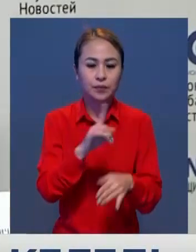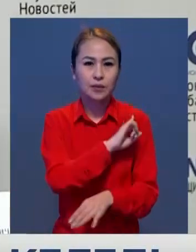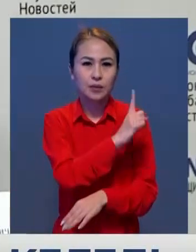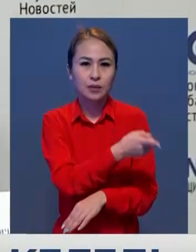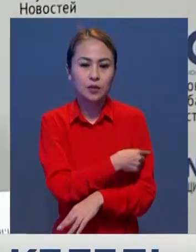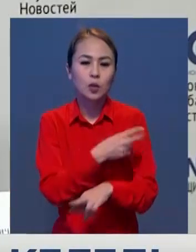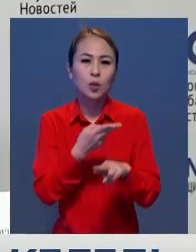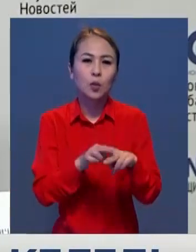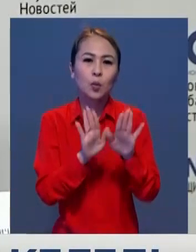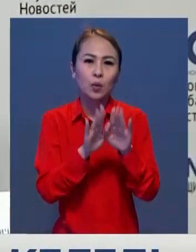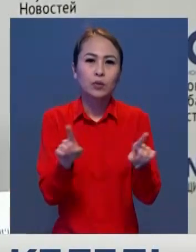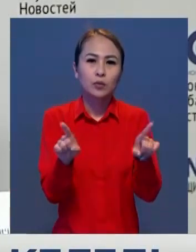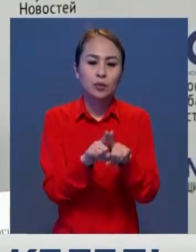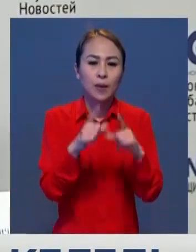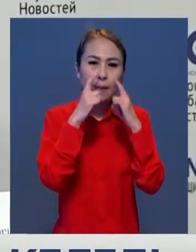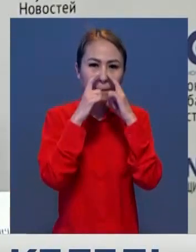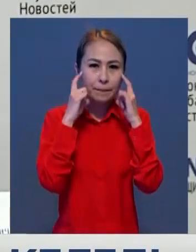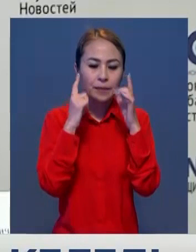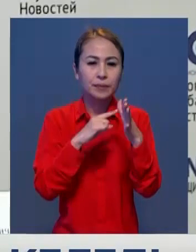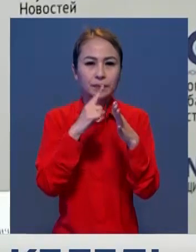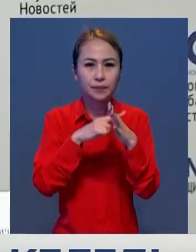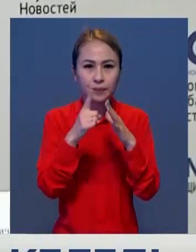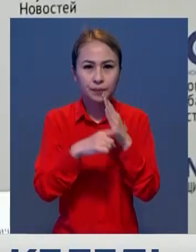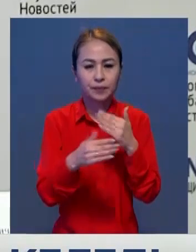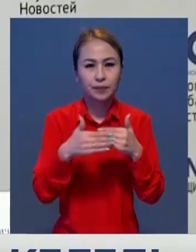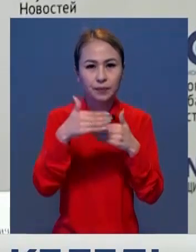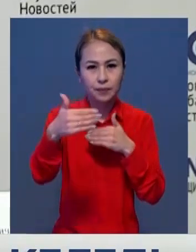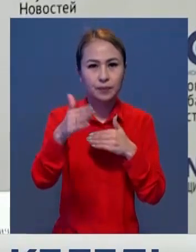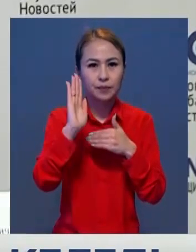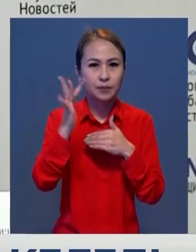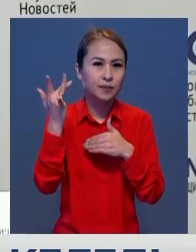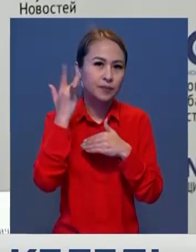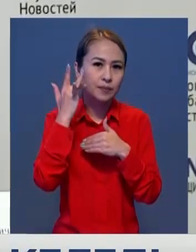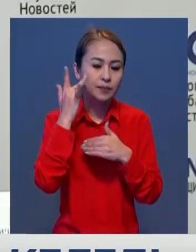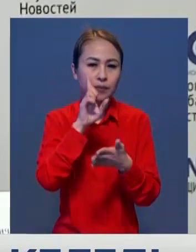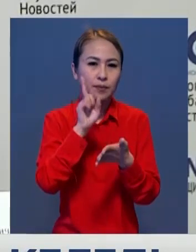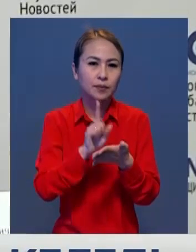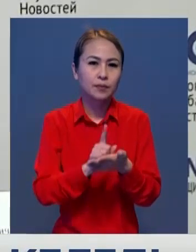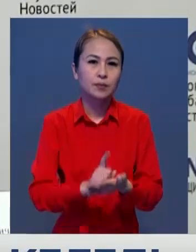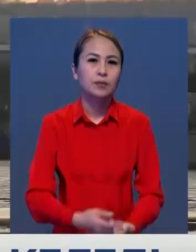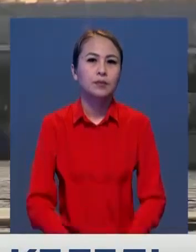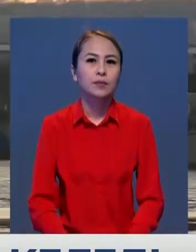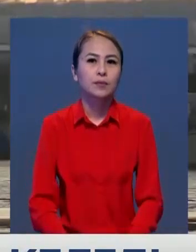бар. Бірақ онда да маскамен қолғап киіп, әлеуметтік арақашықтықты сақтауға тиіспіз.